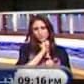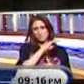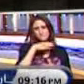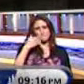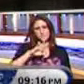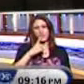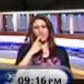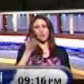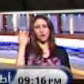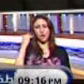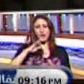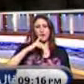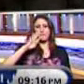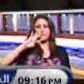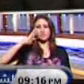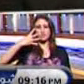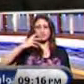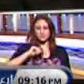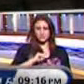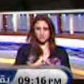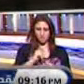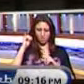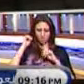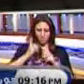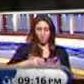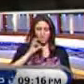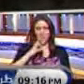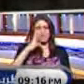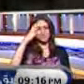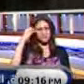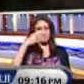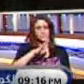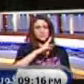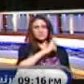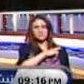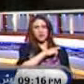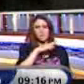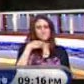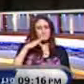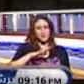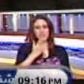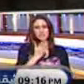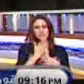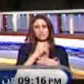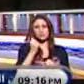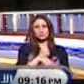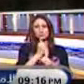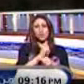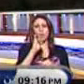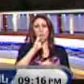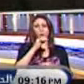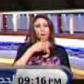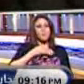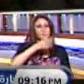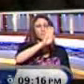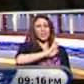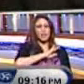لديوان المظالم لمقابلة السيد رئيس الجمهورية ده منذ 7 اشهر وتقدمت بشكوية وجددت الشكوى